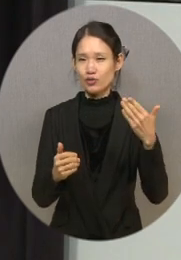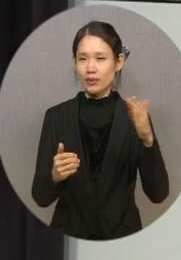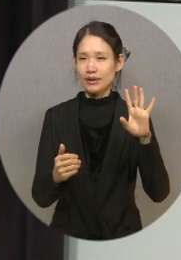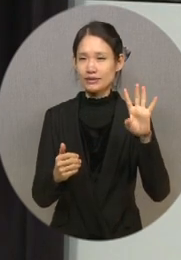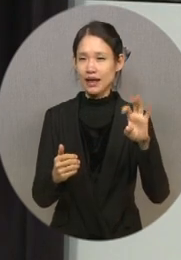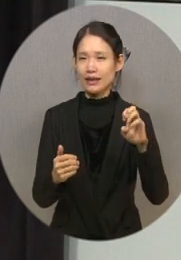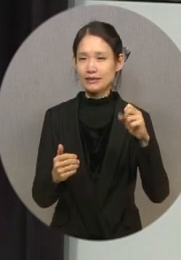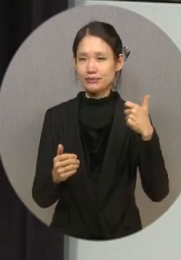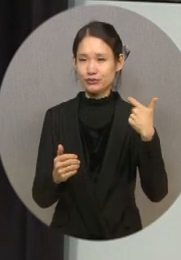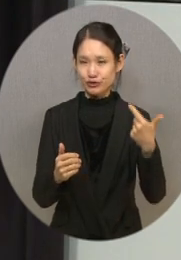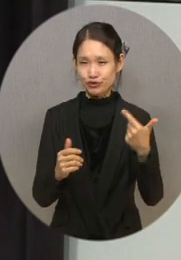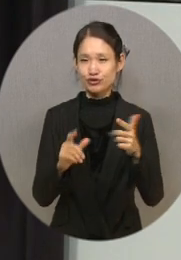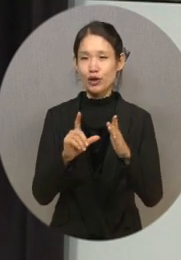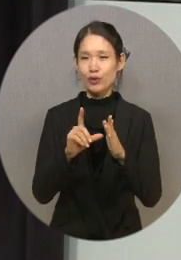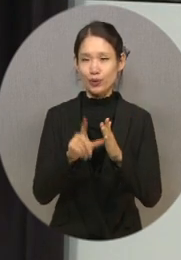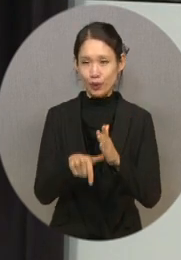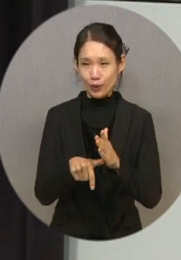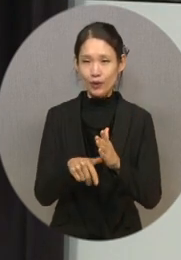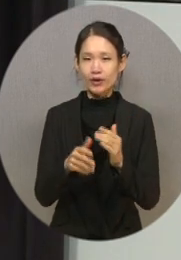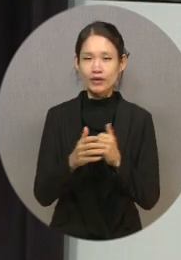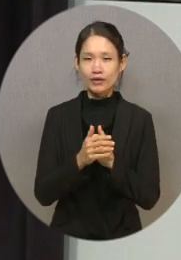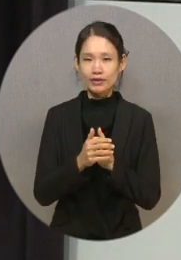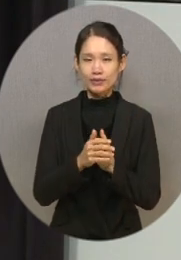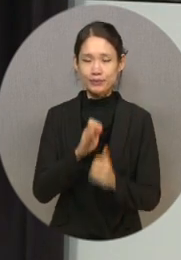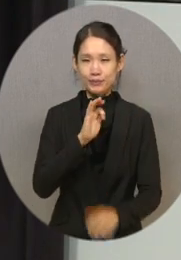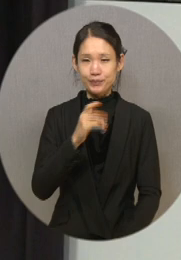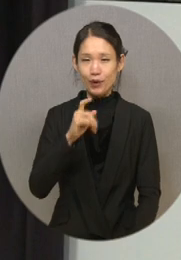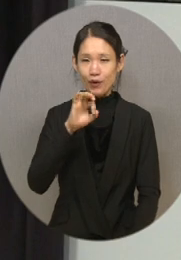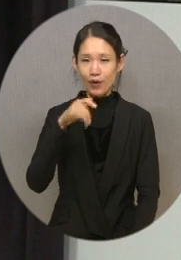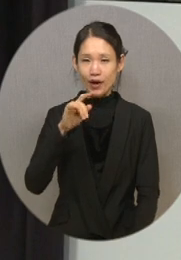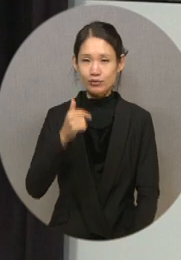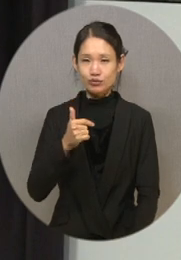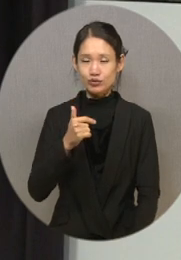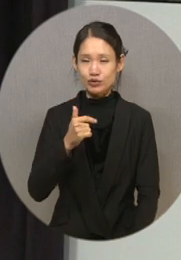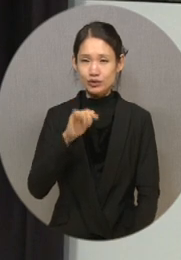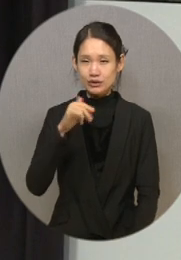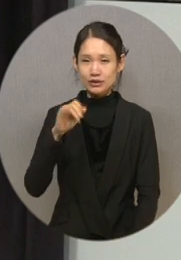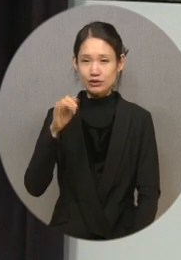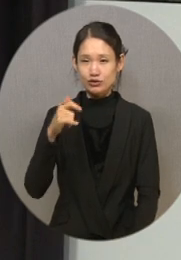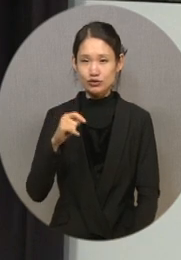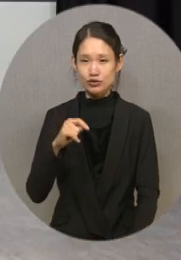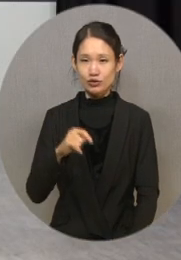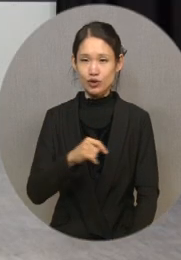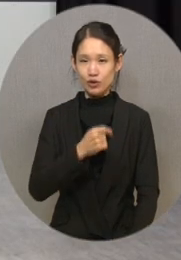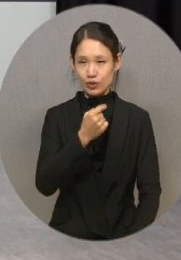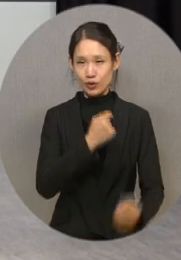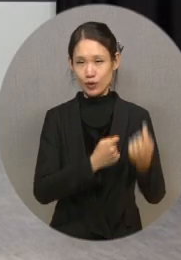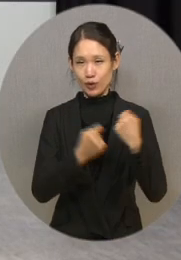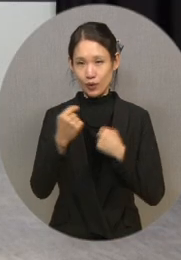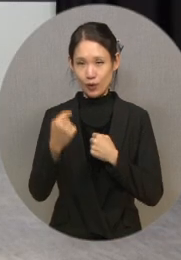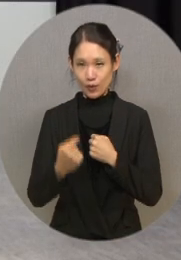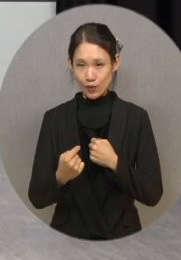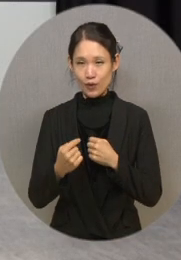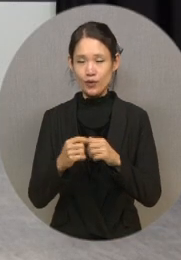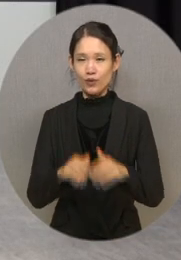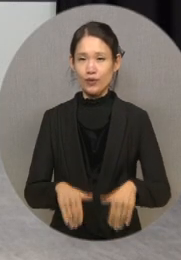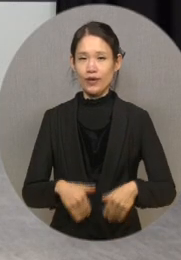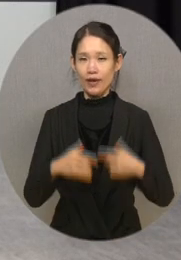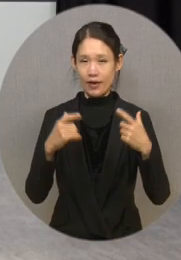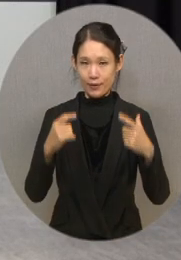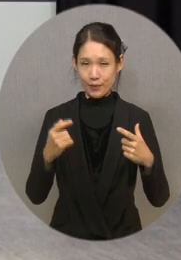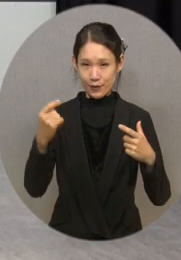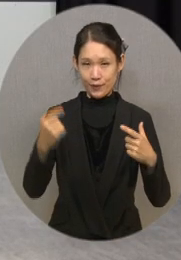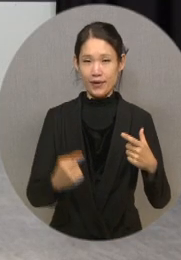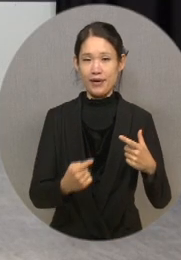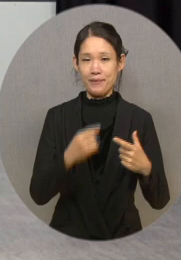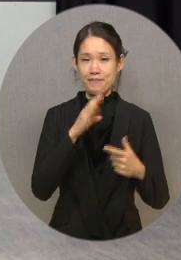1946년도에 평안북도 신의주에서 월남을 하신 걸로 돼 있어요? 예, 그렇습니다. 월남 가족이죠. 아,